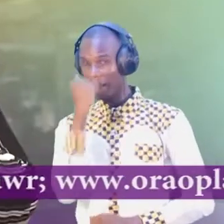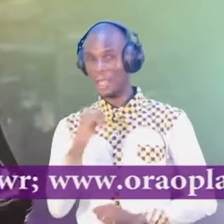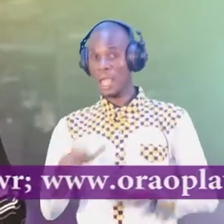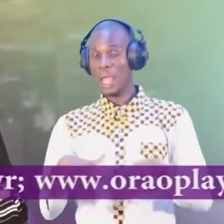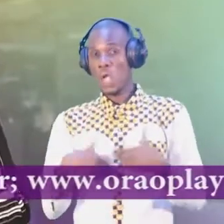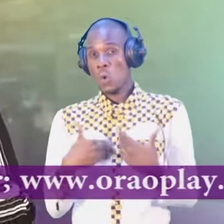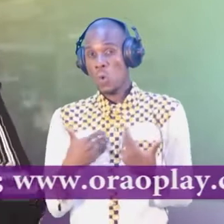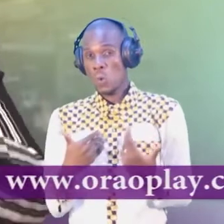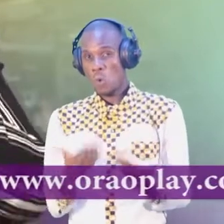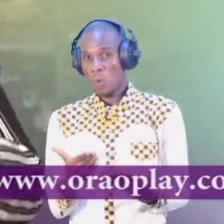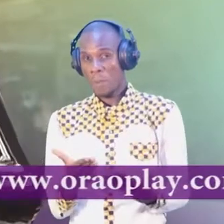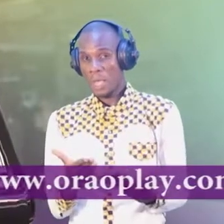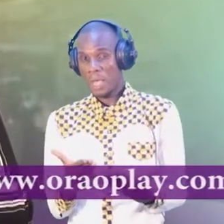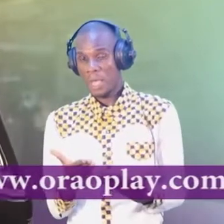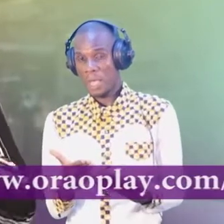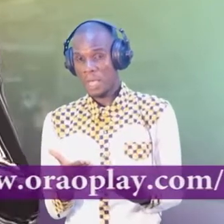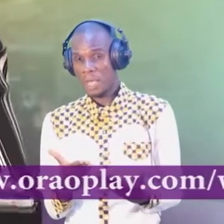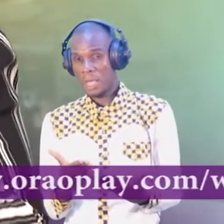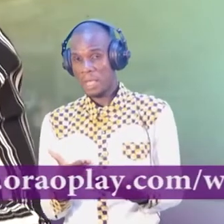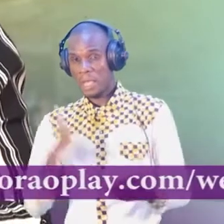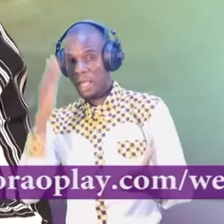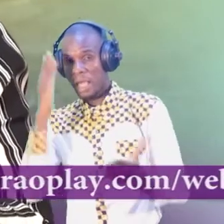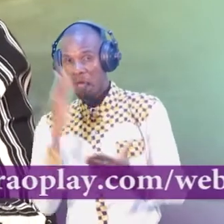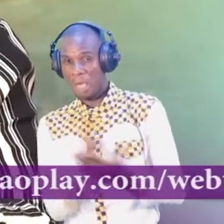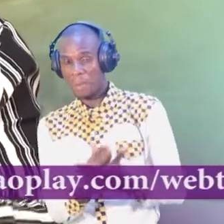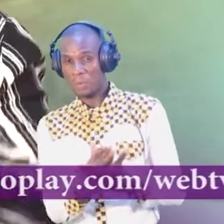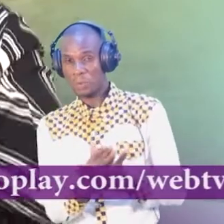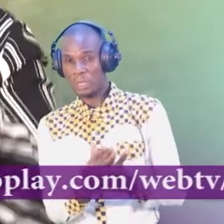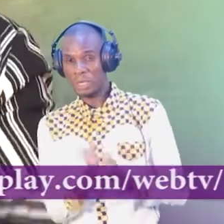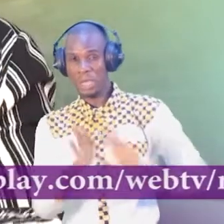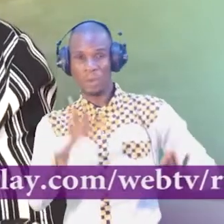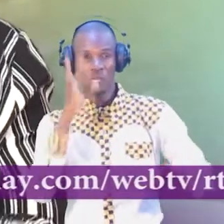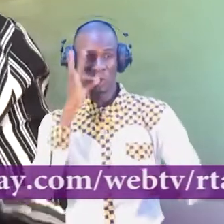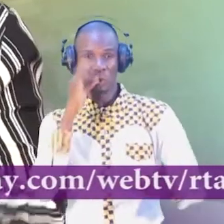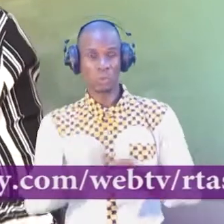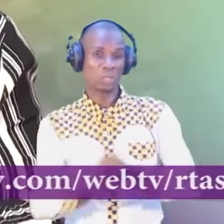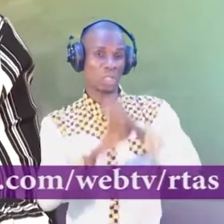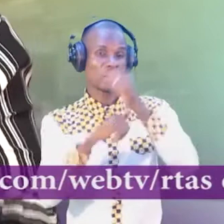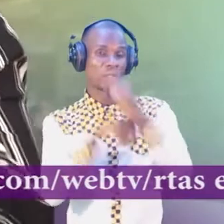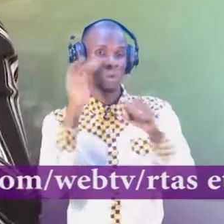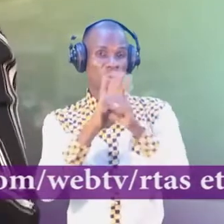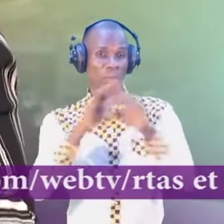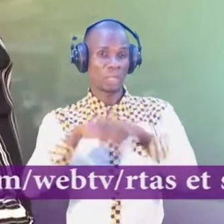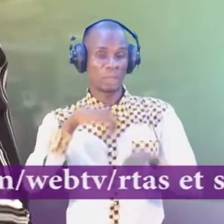poso ya momeli ya likaya, yo kaka solo, elumbaka solo ya mulinga.